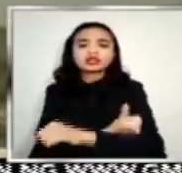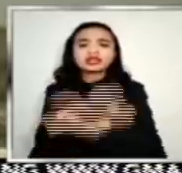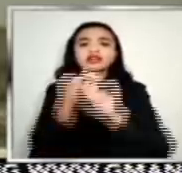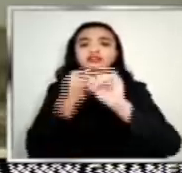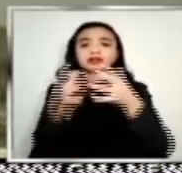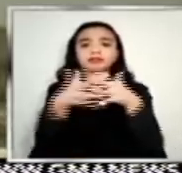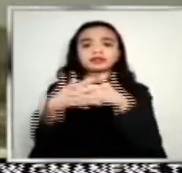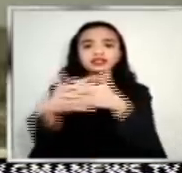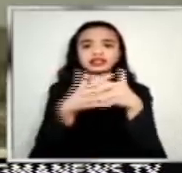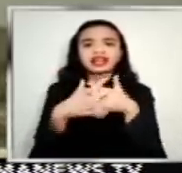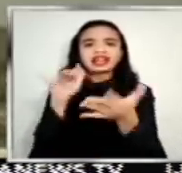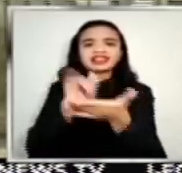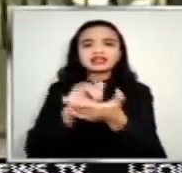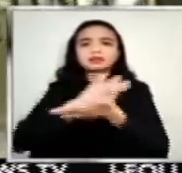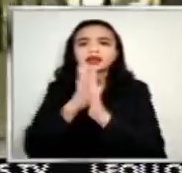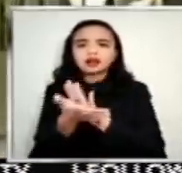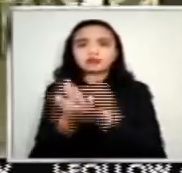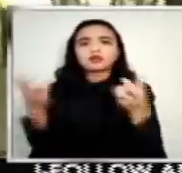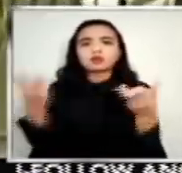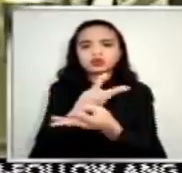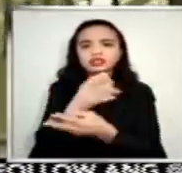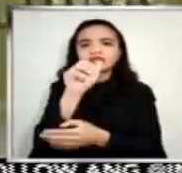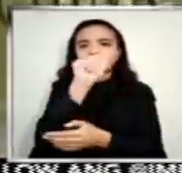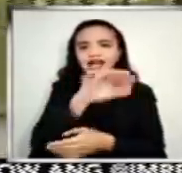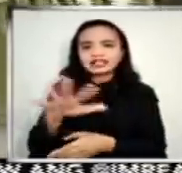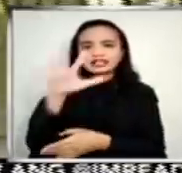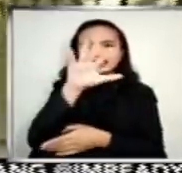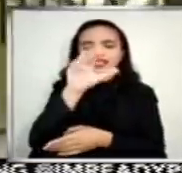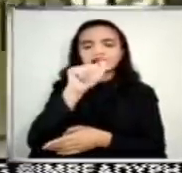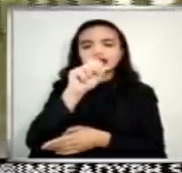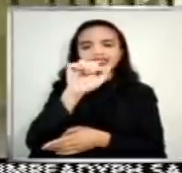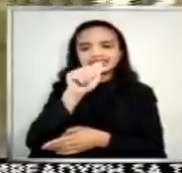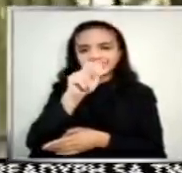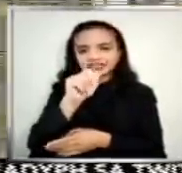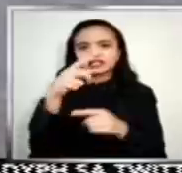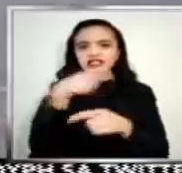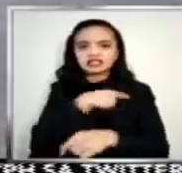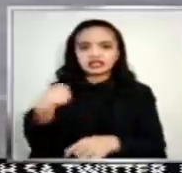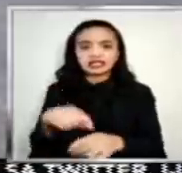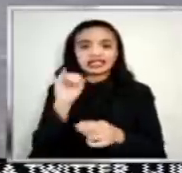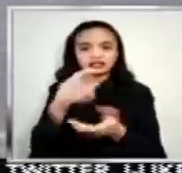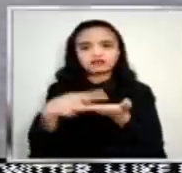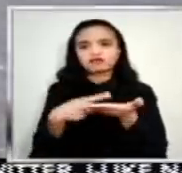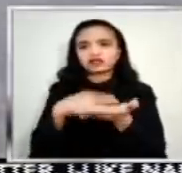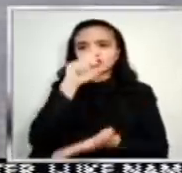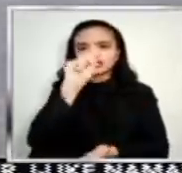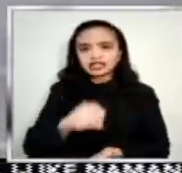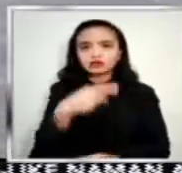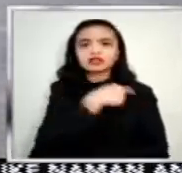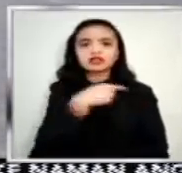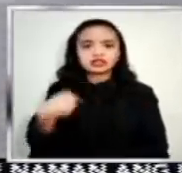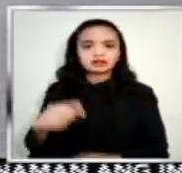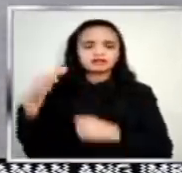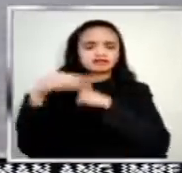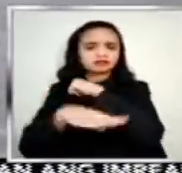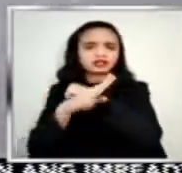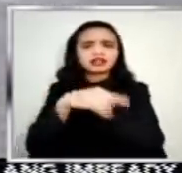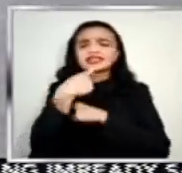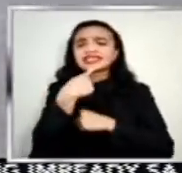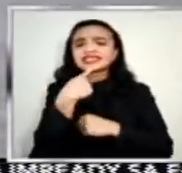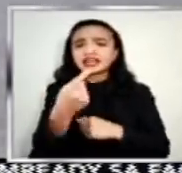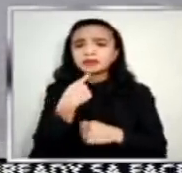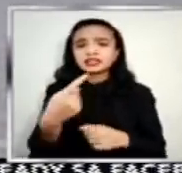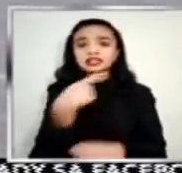ng tensyon sa ASEAN at China pagdating sa usapin ng South China Sea. Dagdag pa ng China, anuman ang